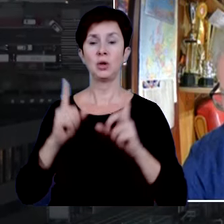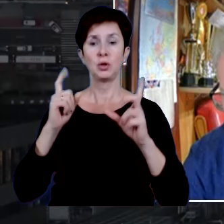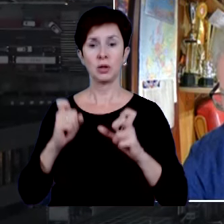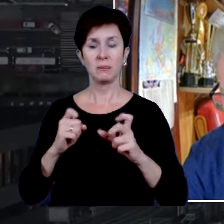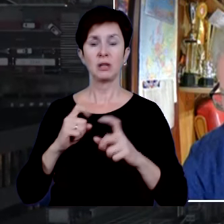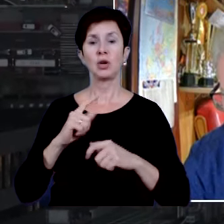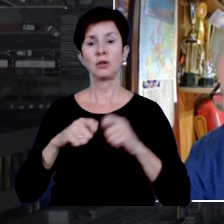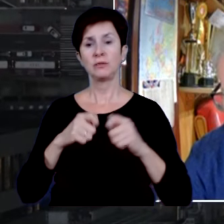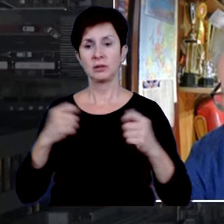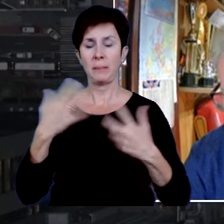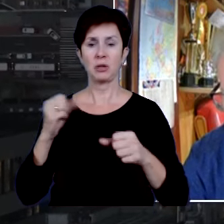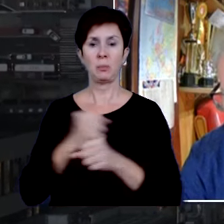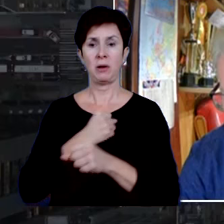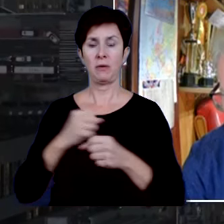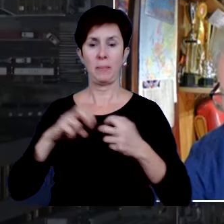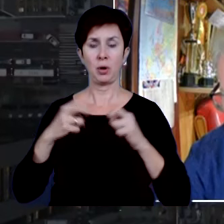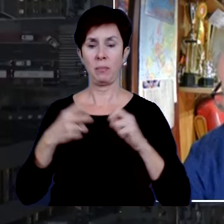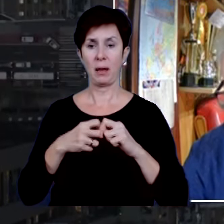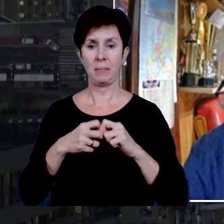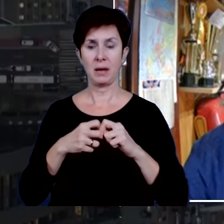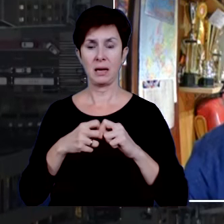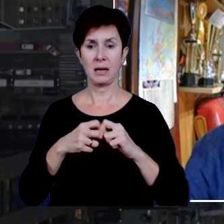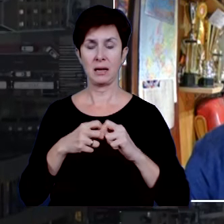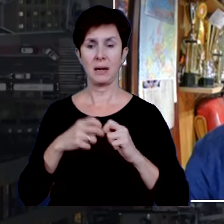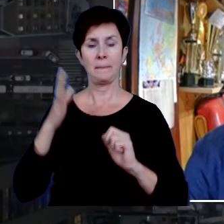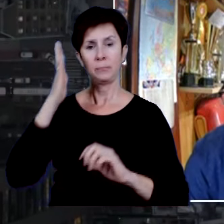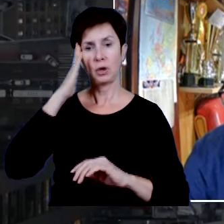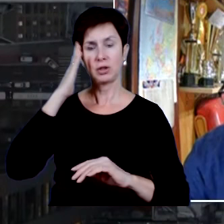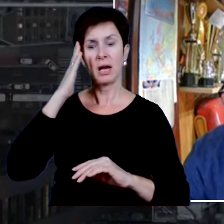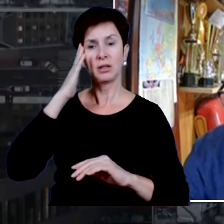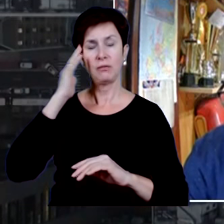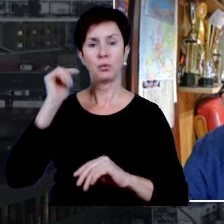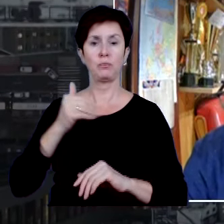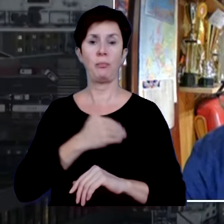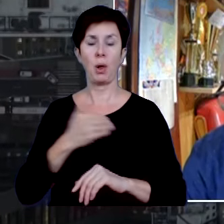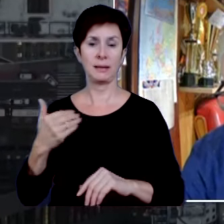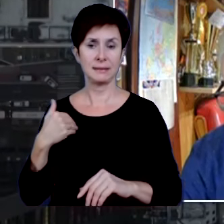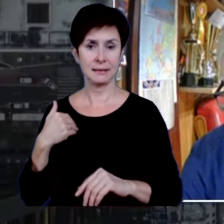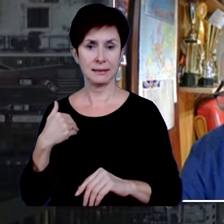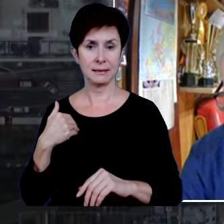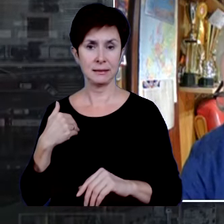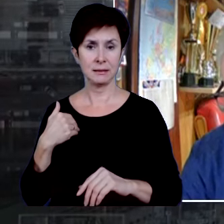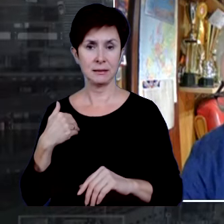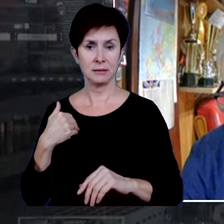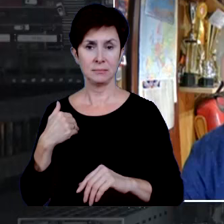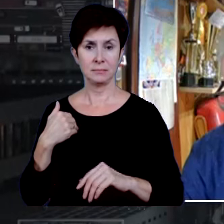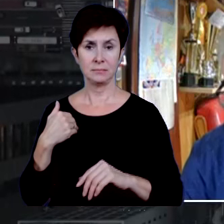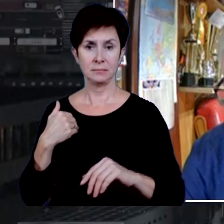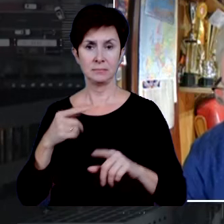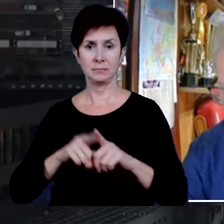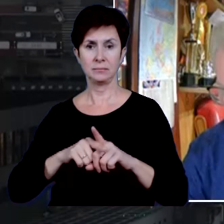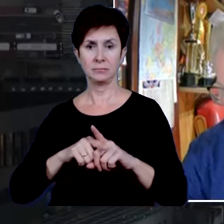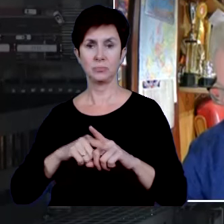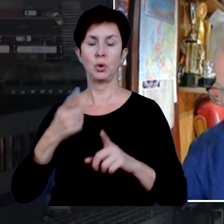bardzo poważnego problemu, czyli problemu mieszkaniowego w Polsce i rozmowy, ale także to, że udało nam